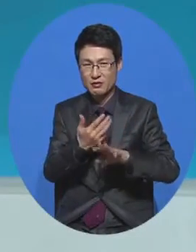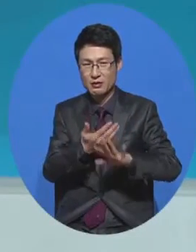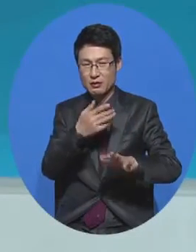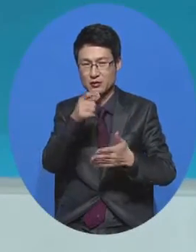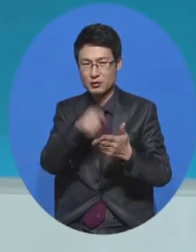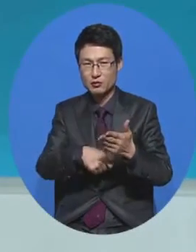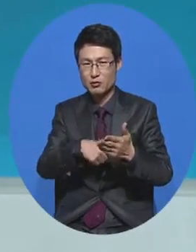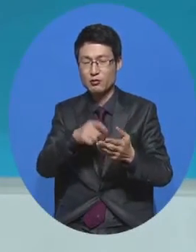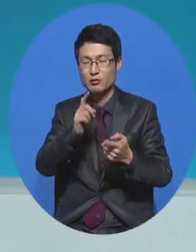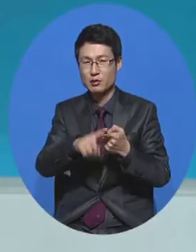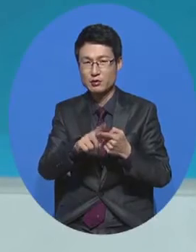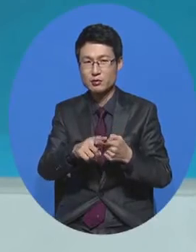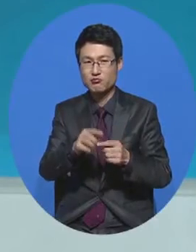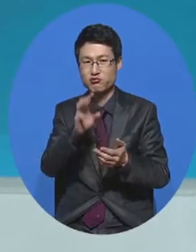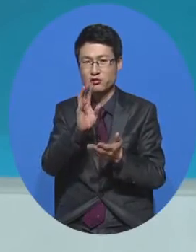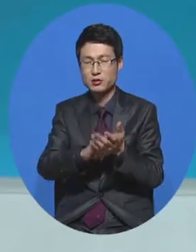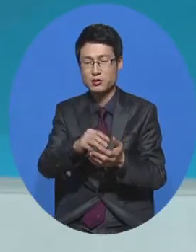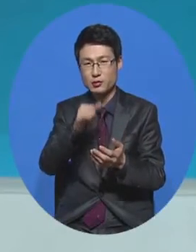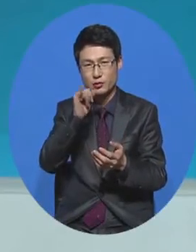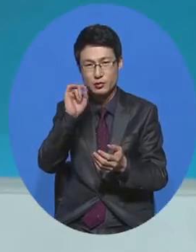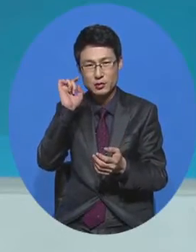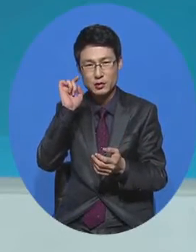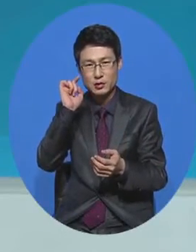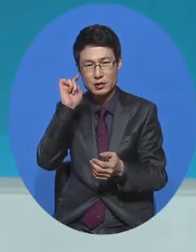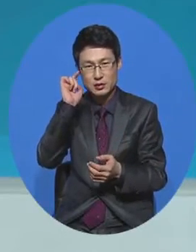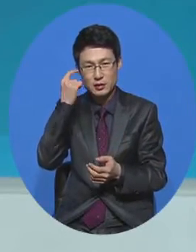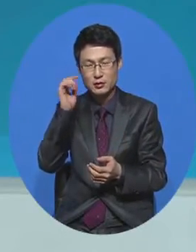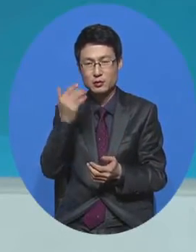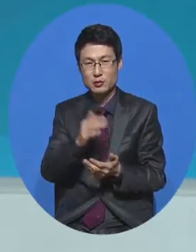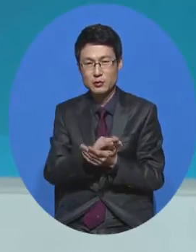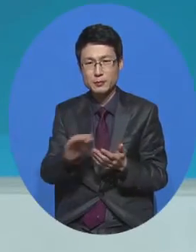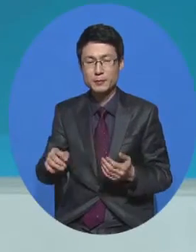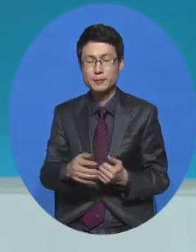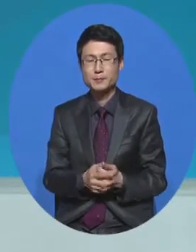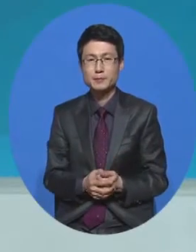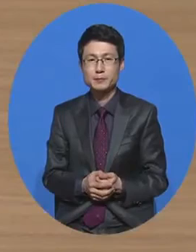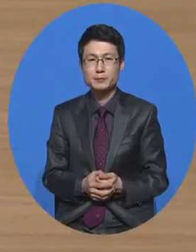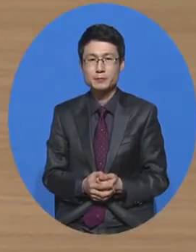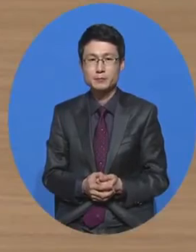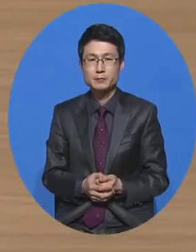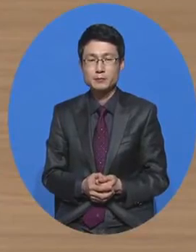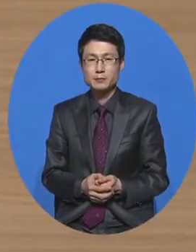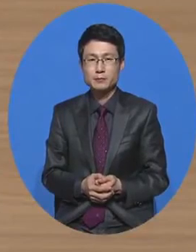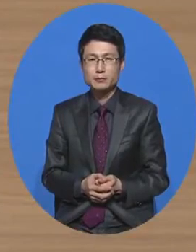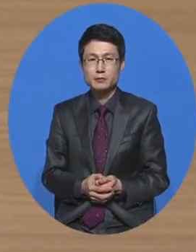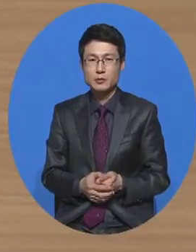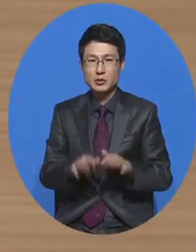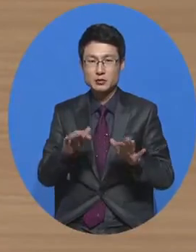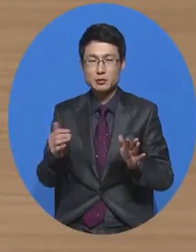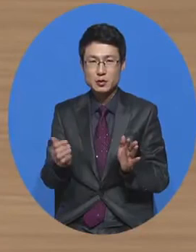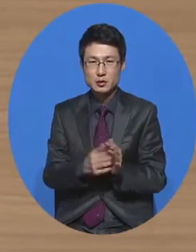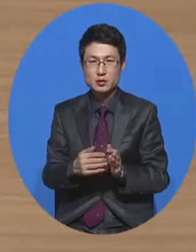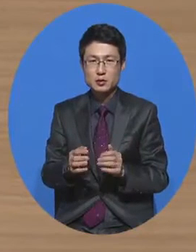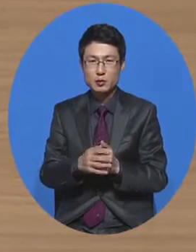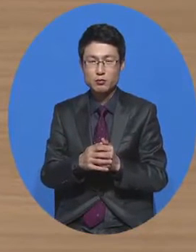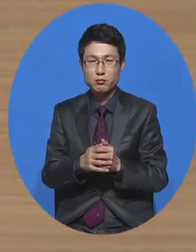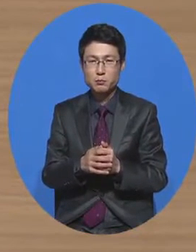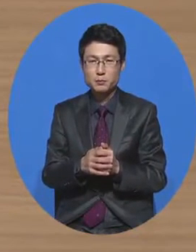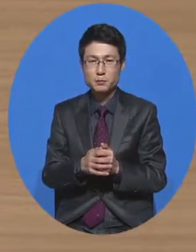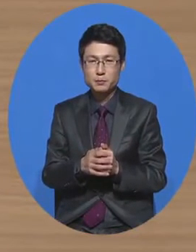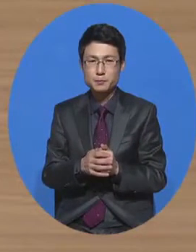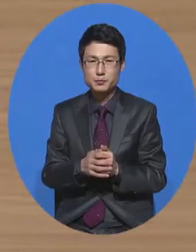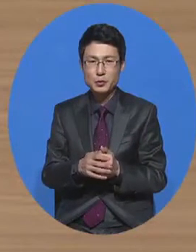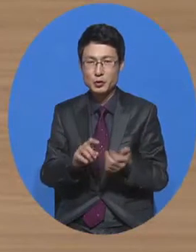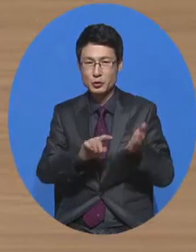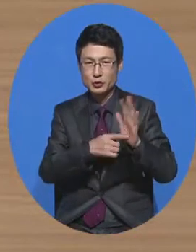자체가 문제가 되고 있다 그렇게 보아 주는 것이죠 네 그렇습니다 어 지금까지는 그 이번